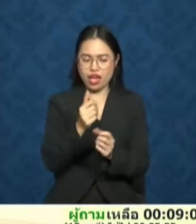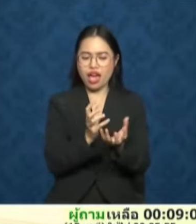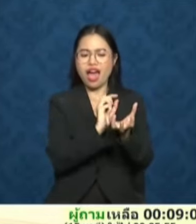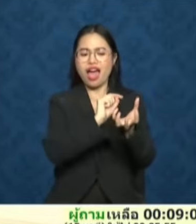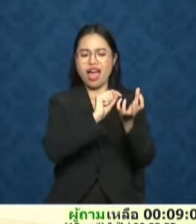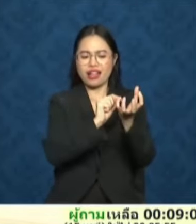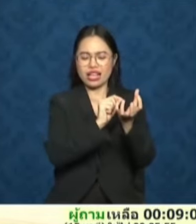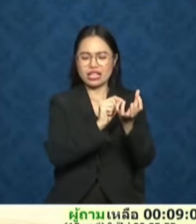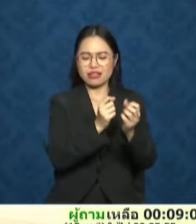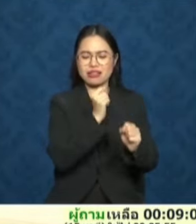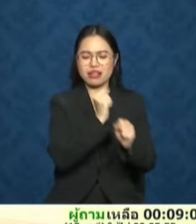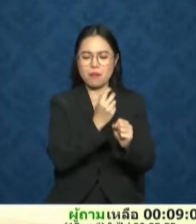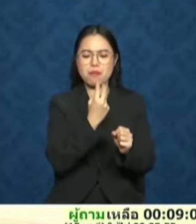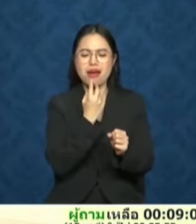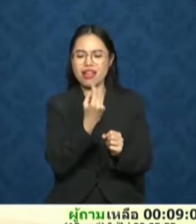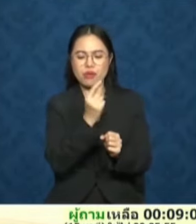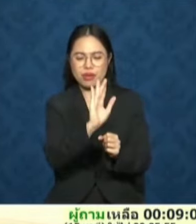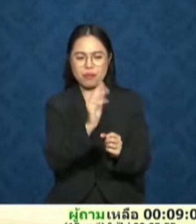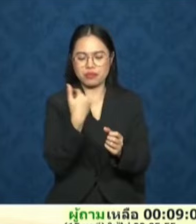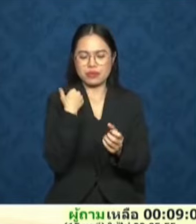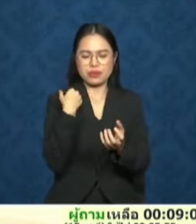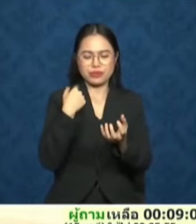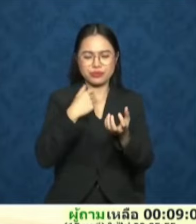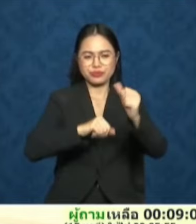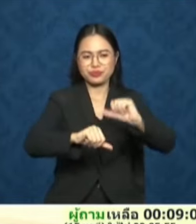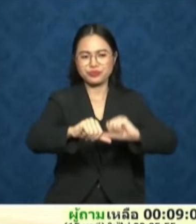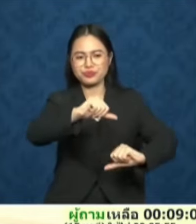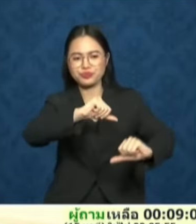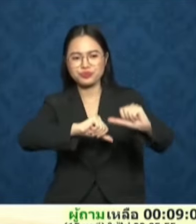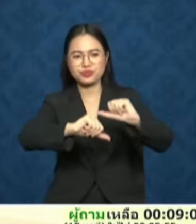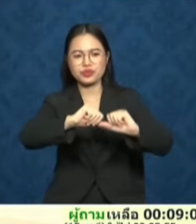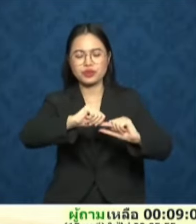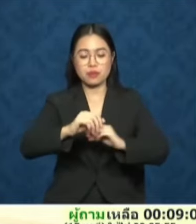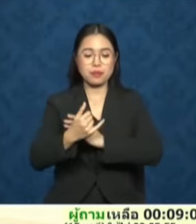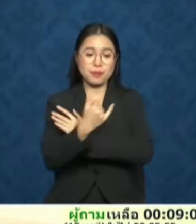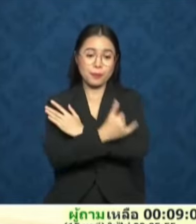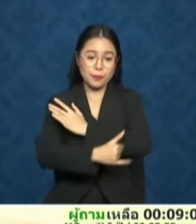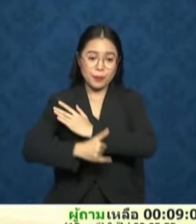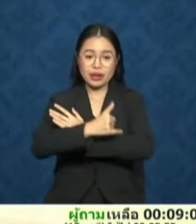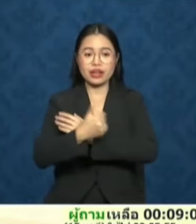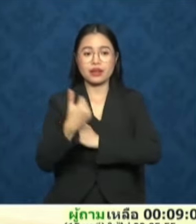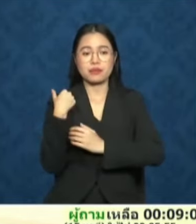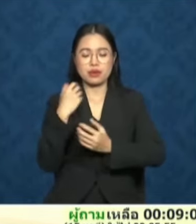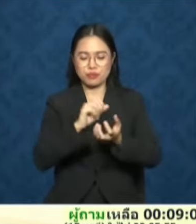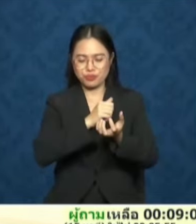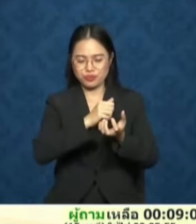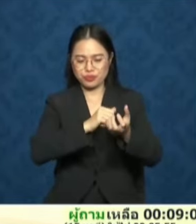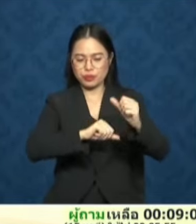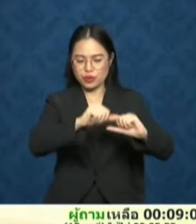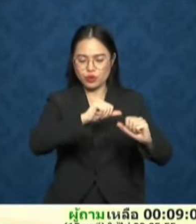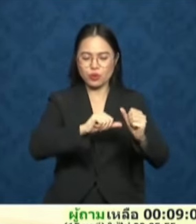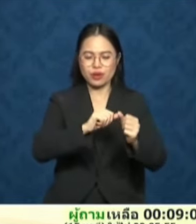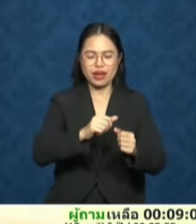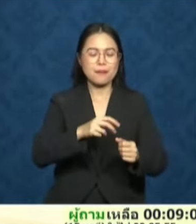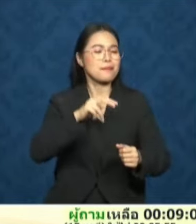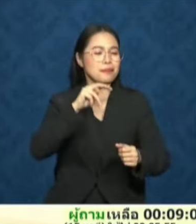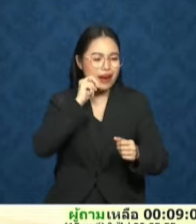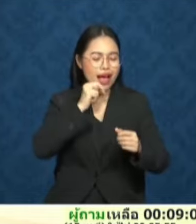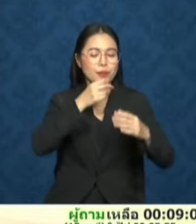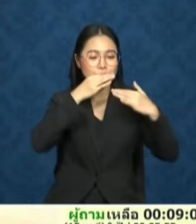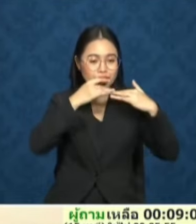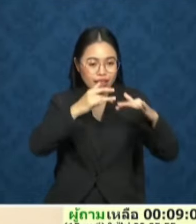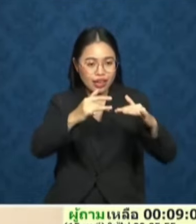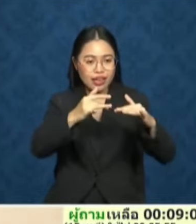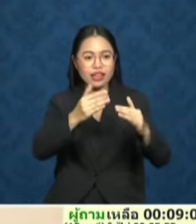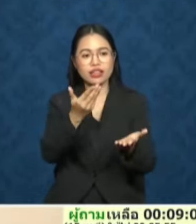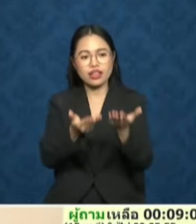รถNYอยเดียวได้มันประกอบกด้วยสองสวด้กันบางประเทศLitiem จะอยู่กับน้ำ อย่างน้เกม น้ำเกรือย่ประเท